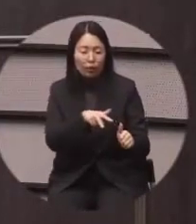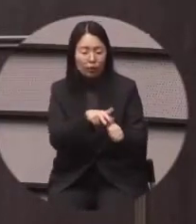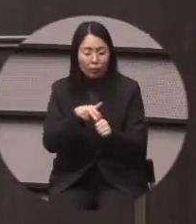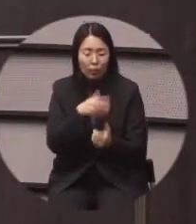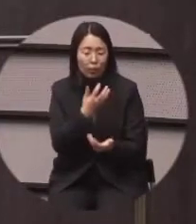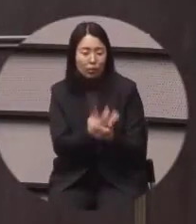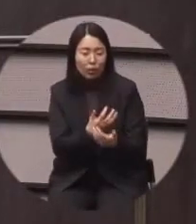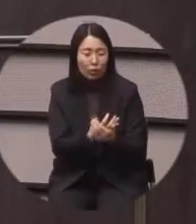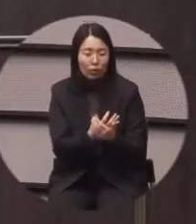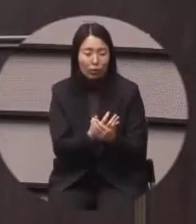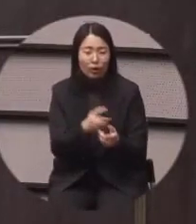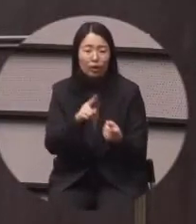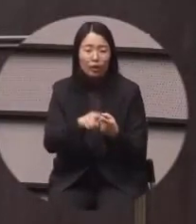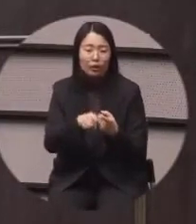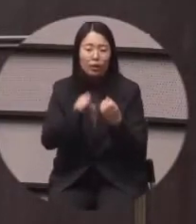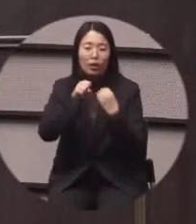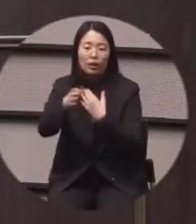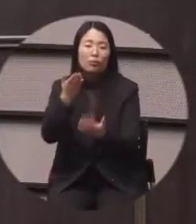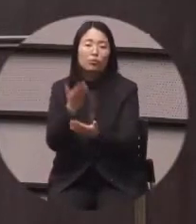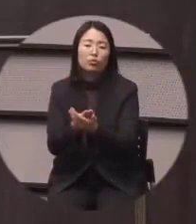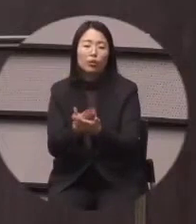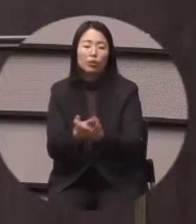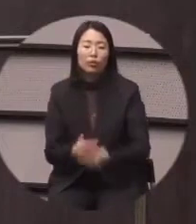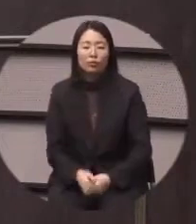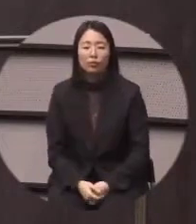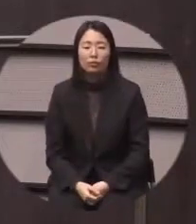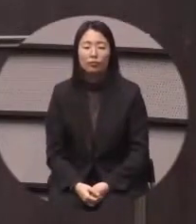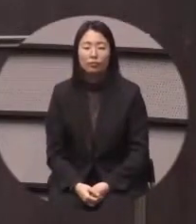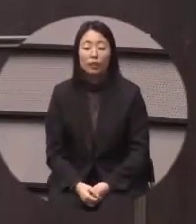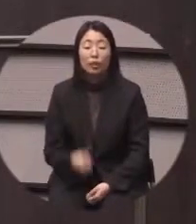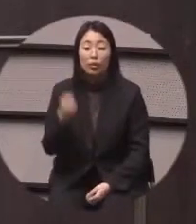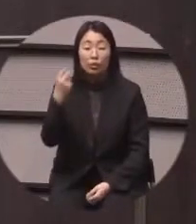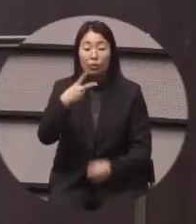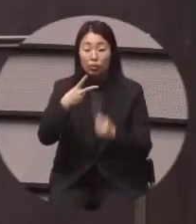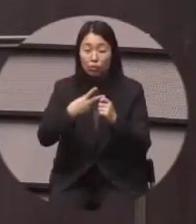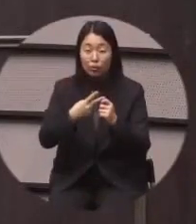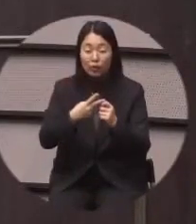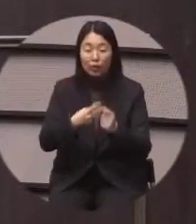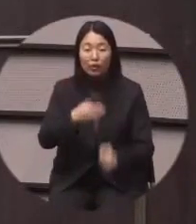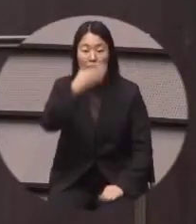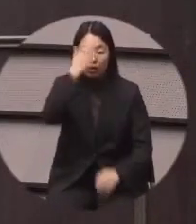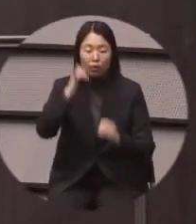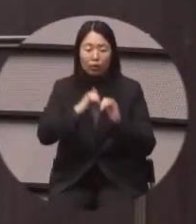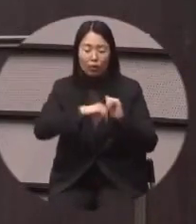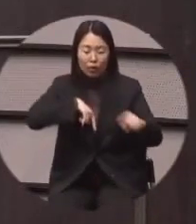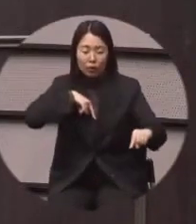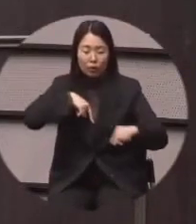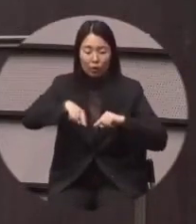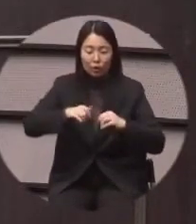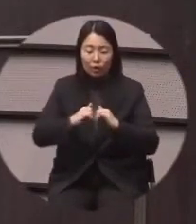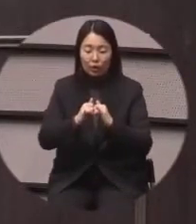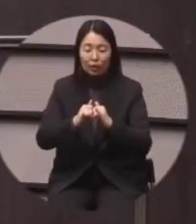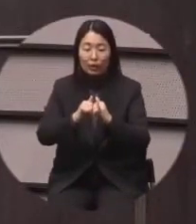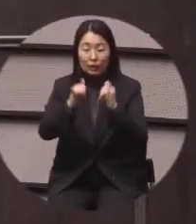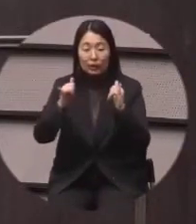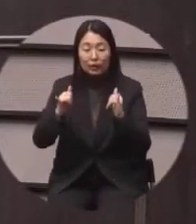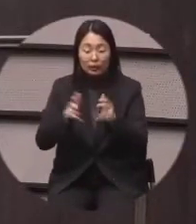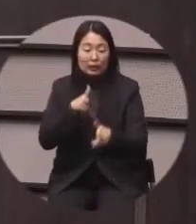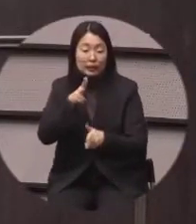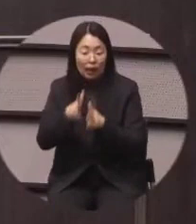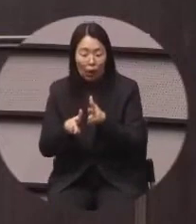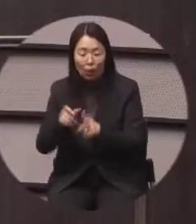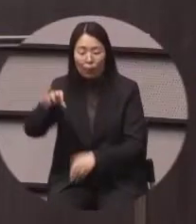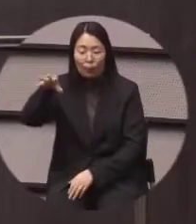작성 계획에 대해 말씀해 주시기 바랍니다. 둘째, 청년 정책의 사업 장소 다양화 방안에